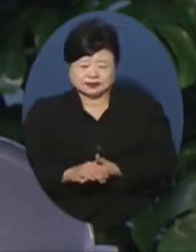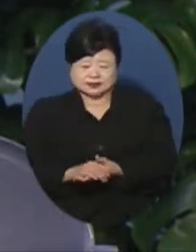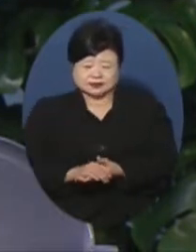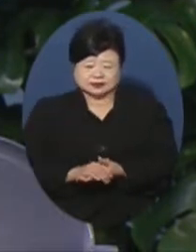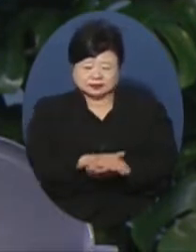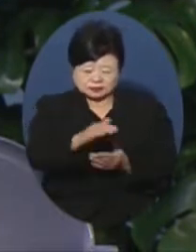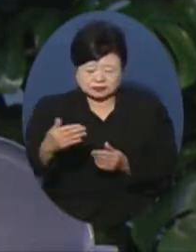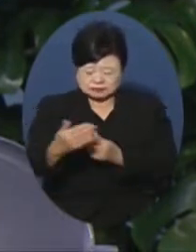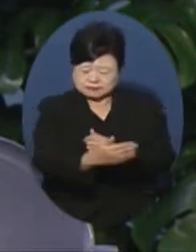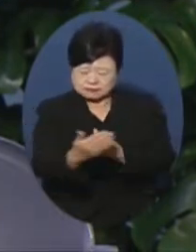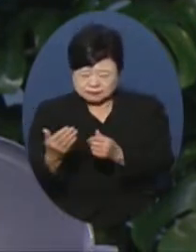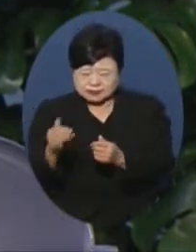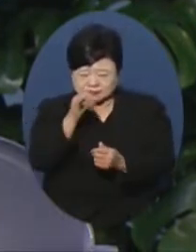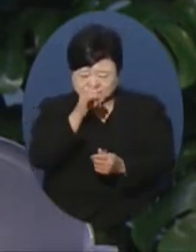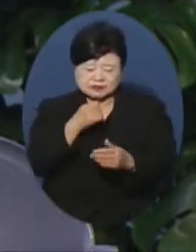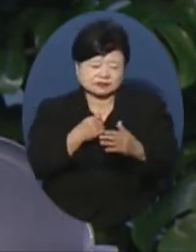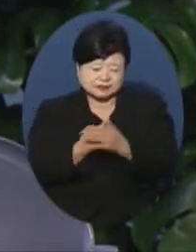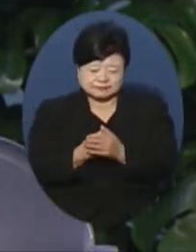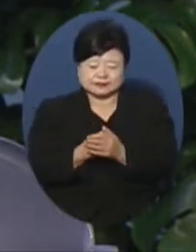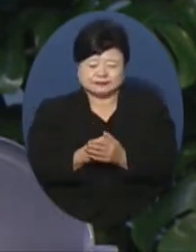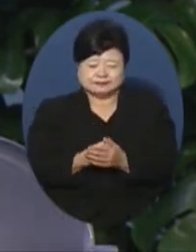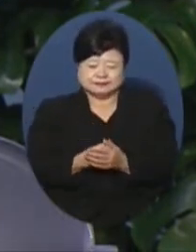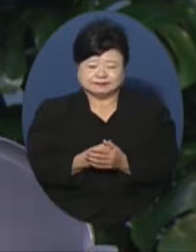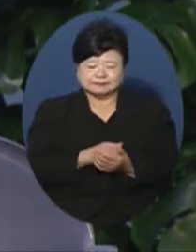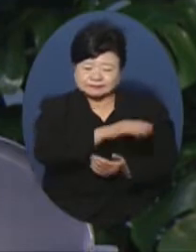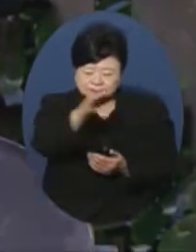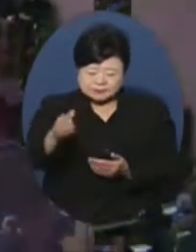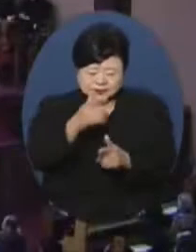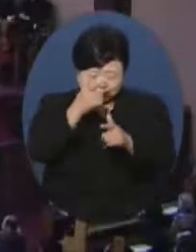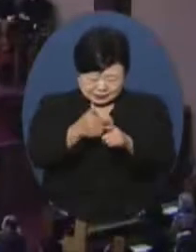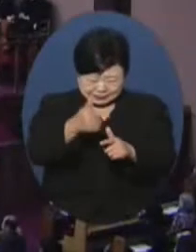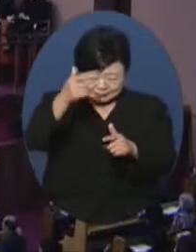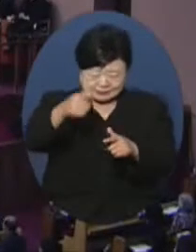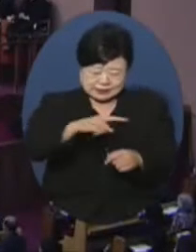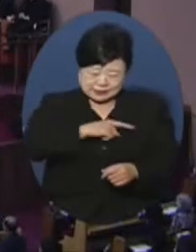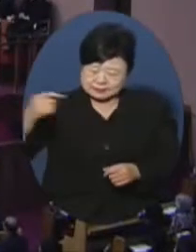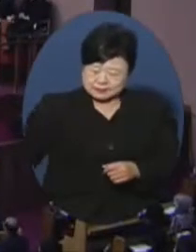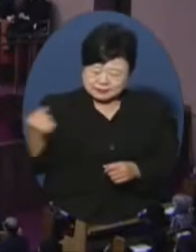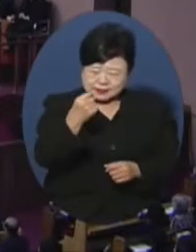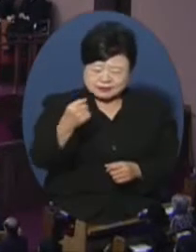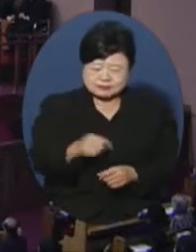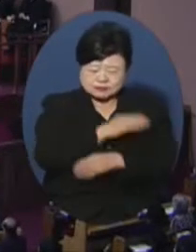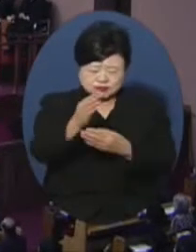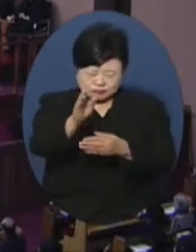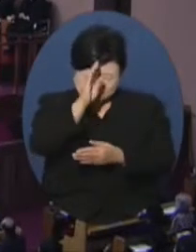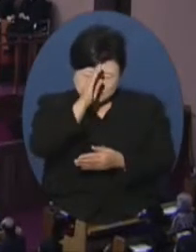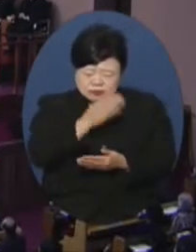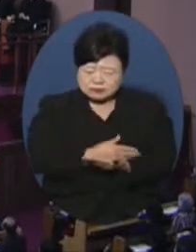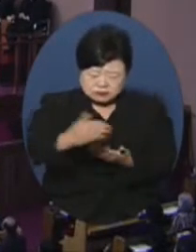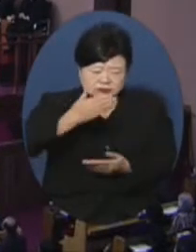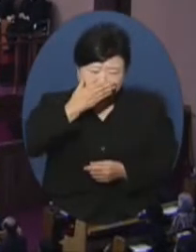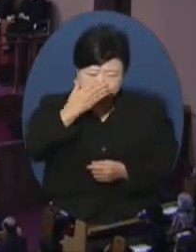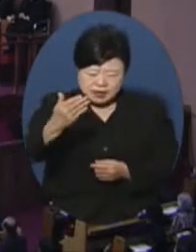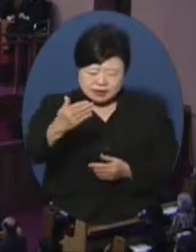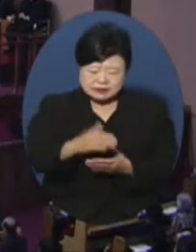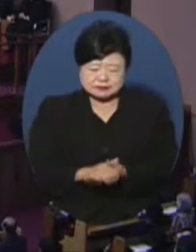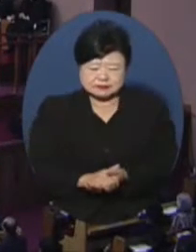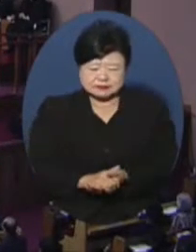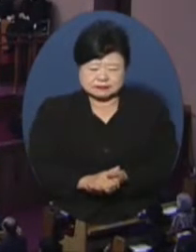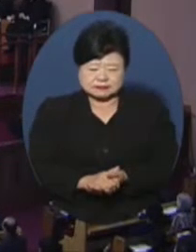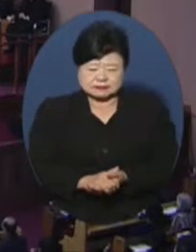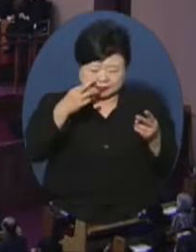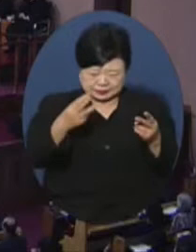은혜가 우리를 둘러싸고 있기 때문에 우리는 예수님의 이름으로 모든 질병을 쫓아낼 수 있습니다.